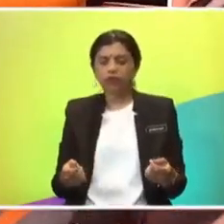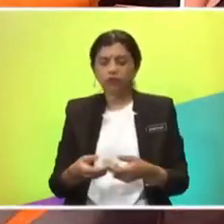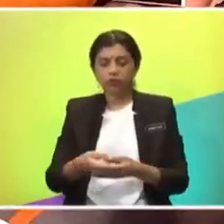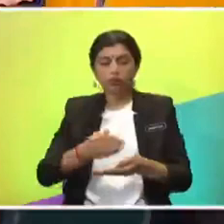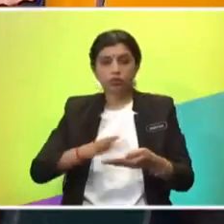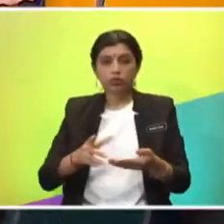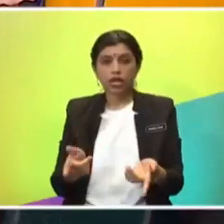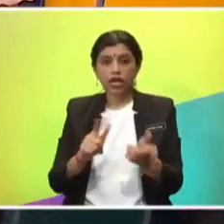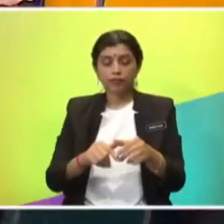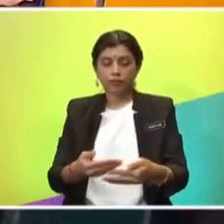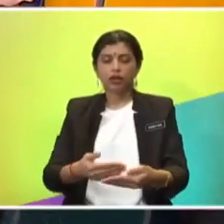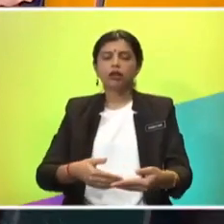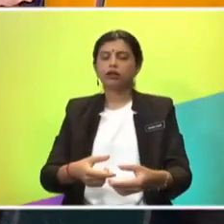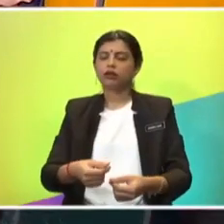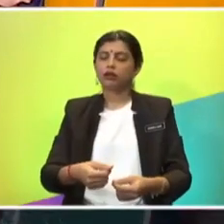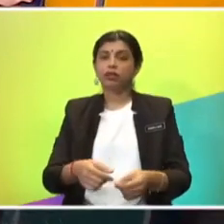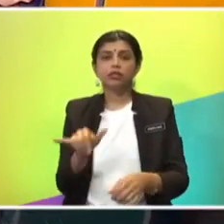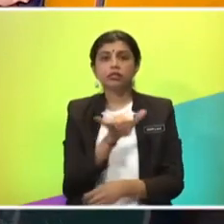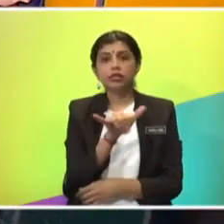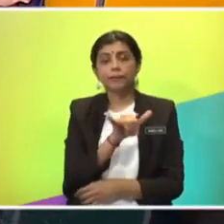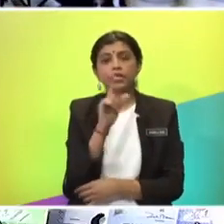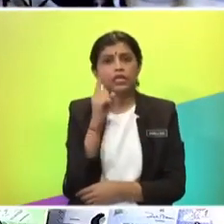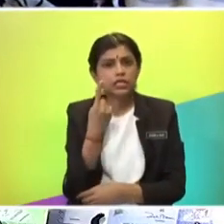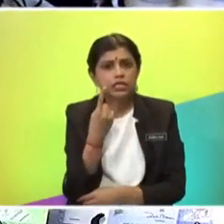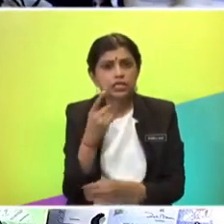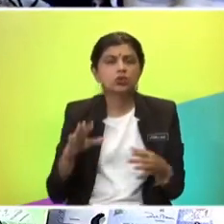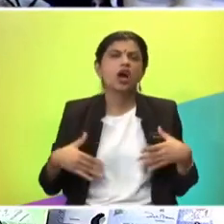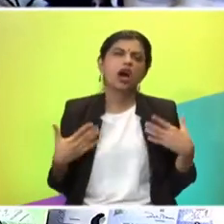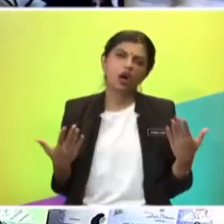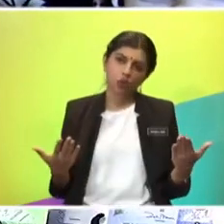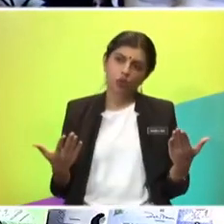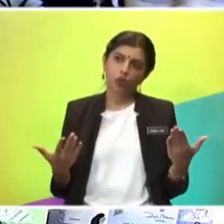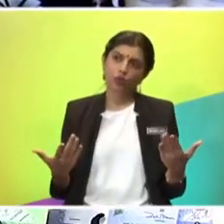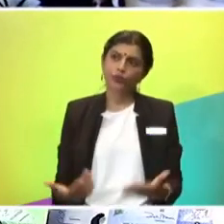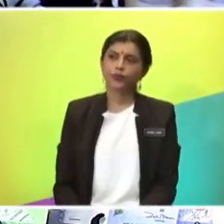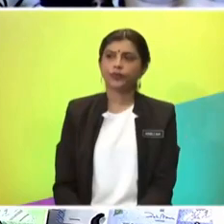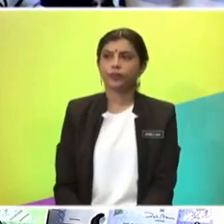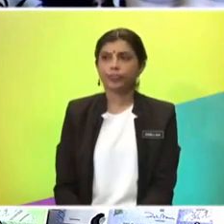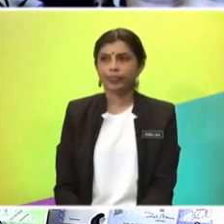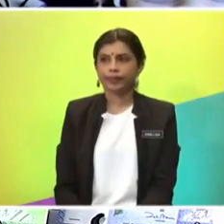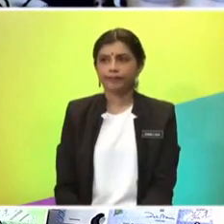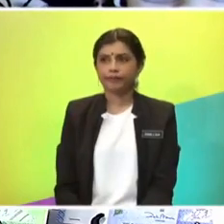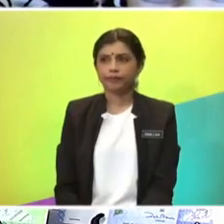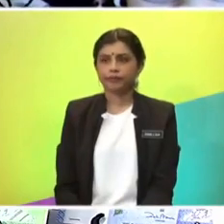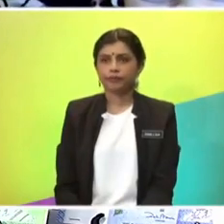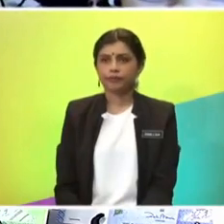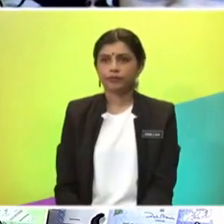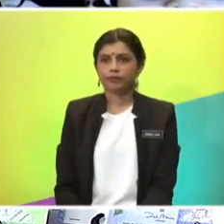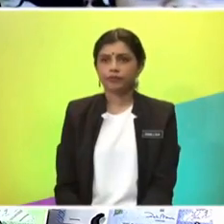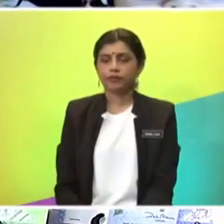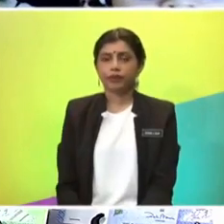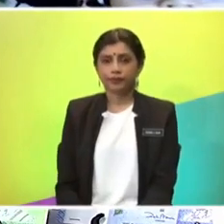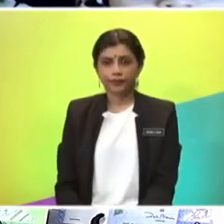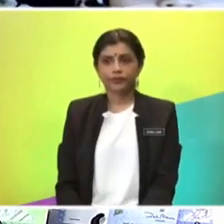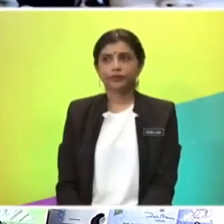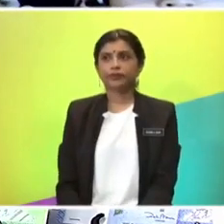ada sebut tadi yang mana kalau dimasukkan dalam cash test ni mesti dilipat. So maksudnya dia bergantung kepada panjangnya wang